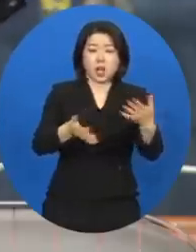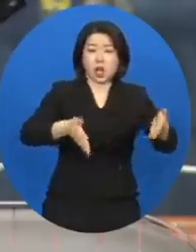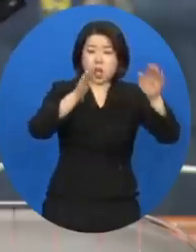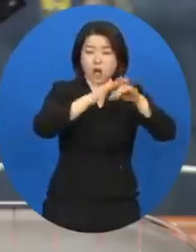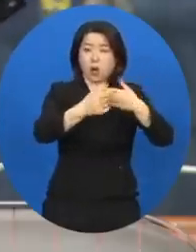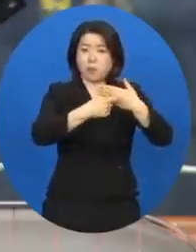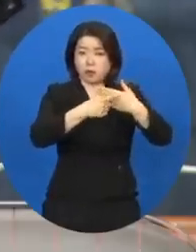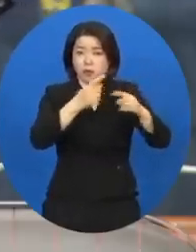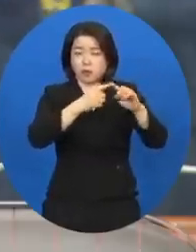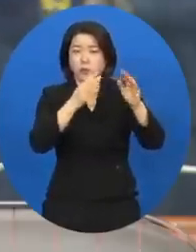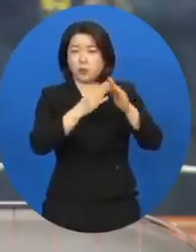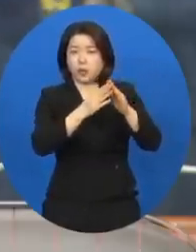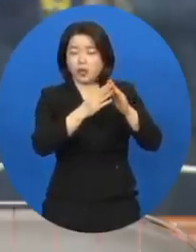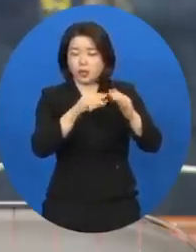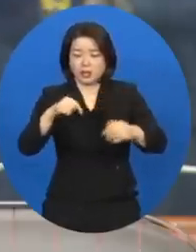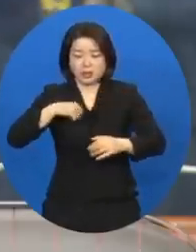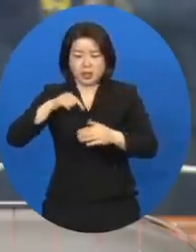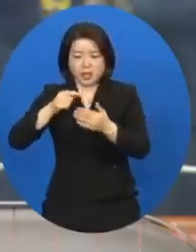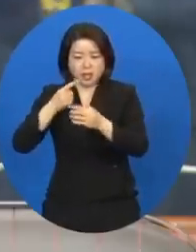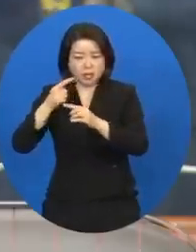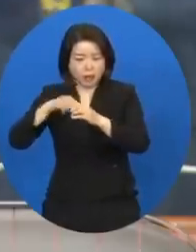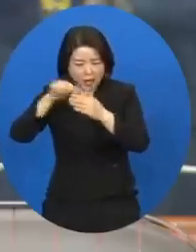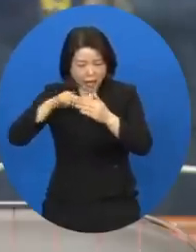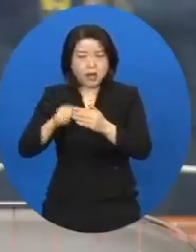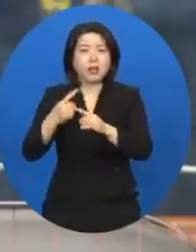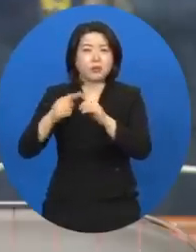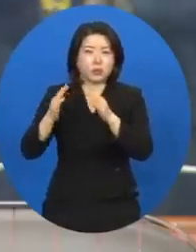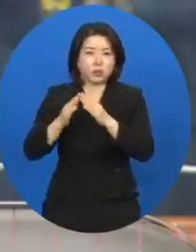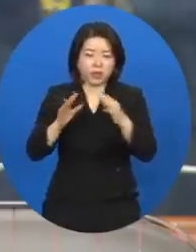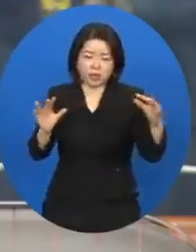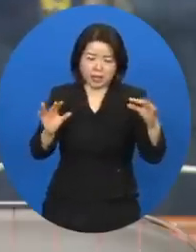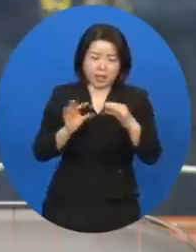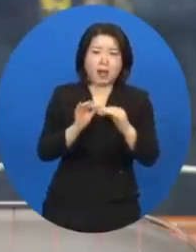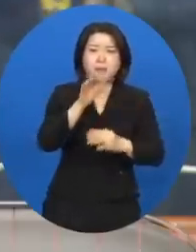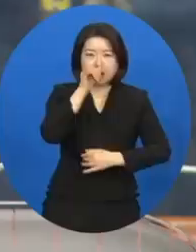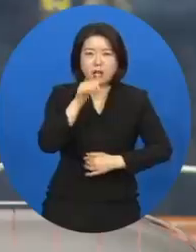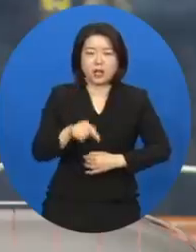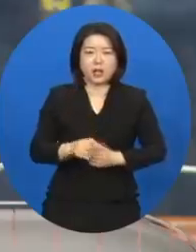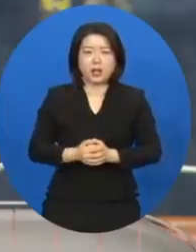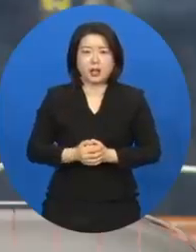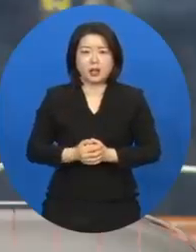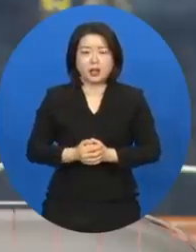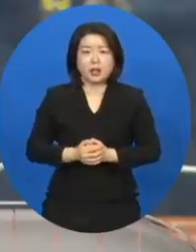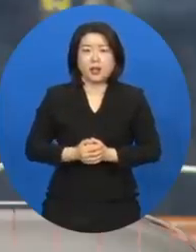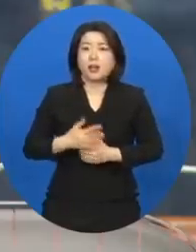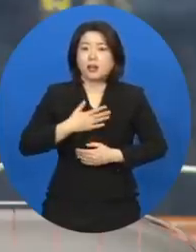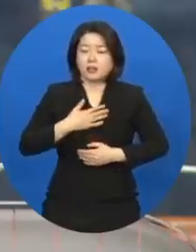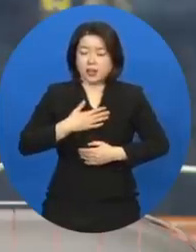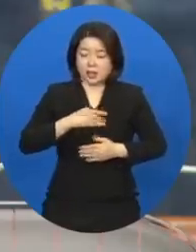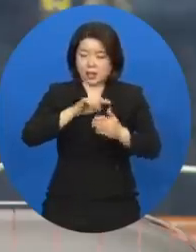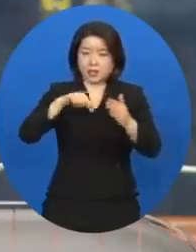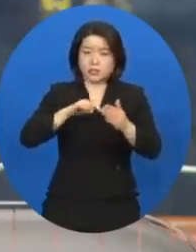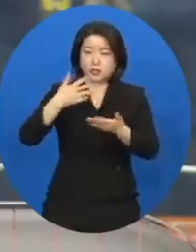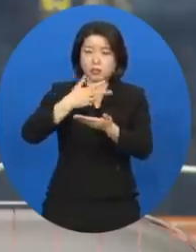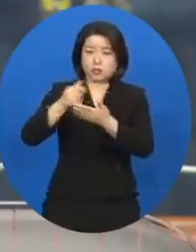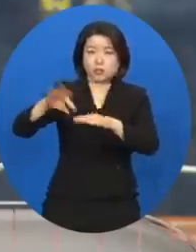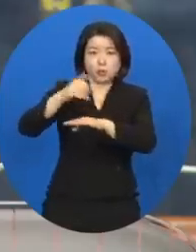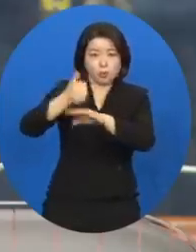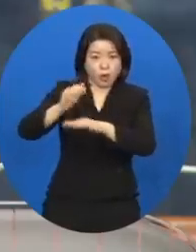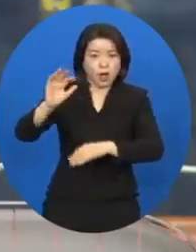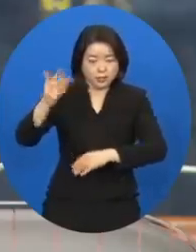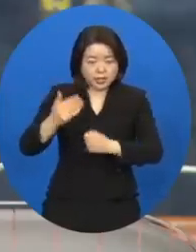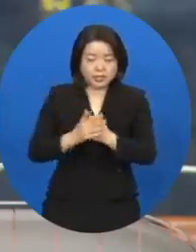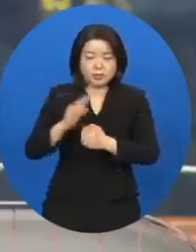거예요. 우리가 모였을 때 주님이 왕 되시면 우리는 성령의